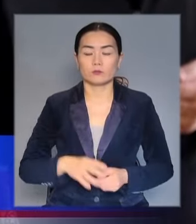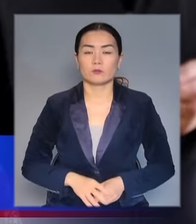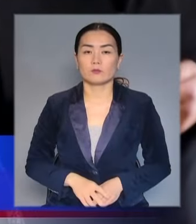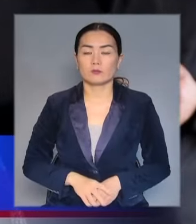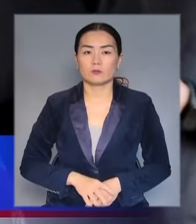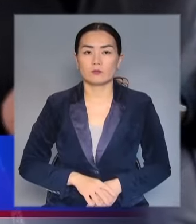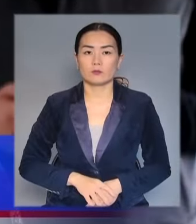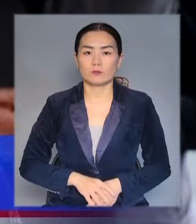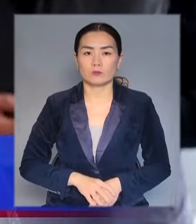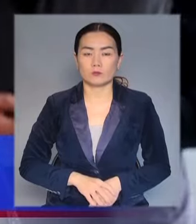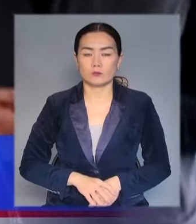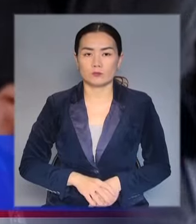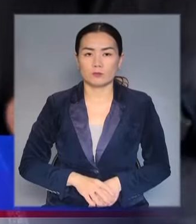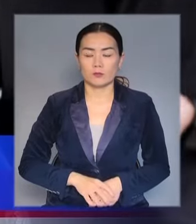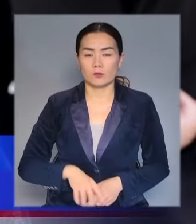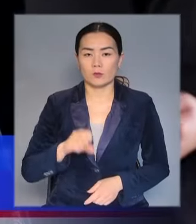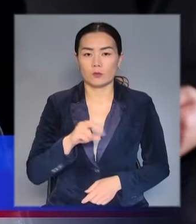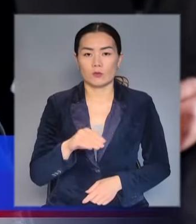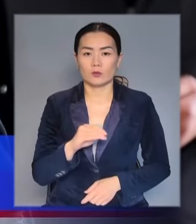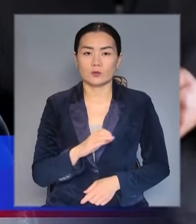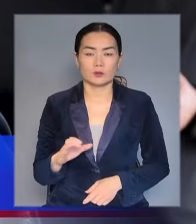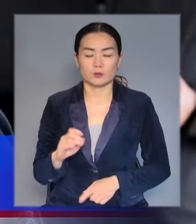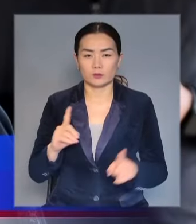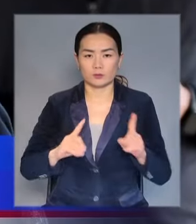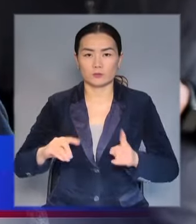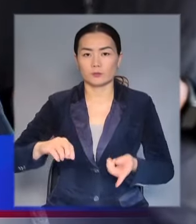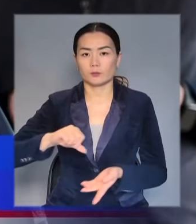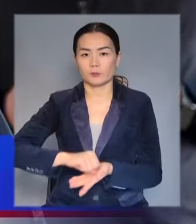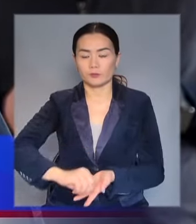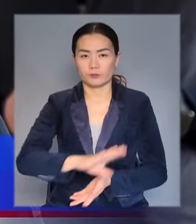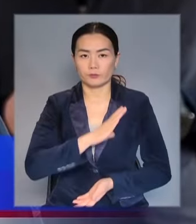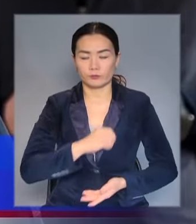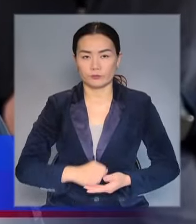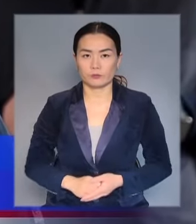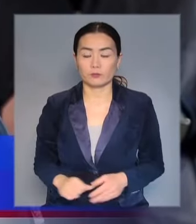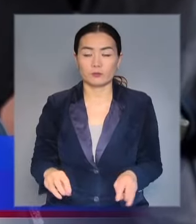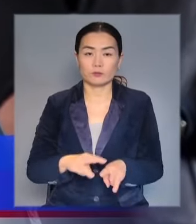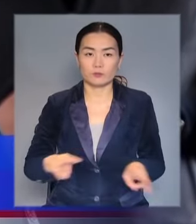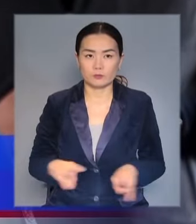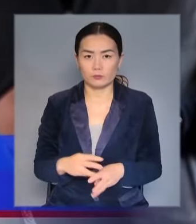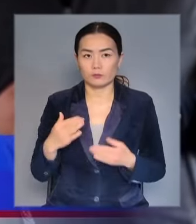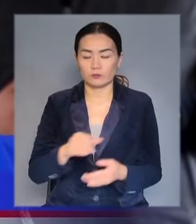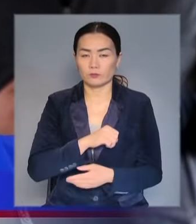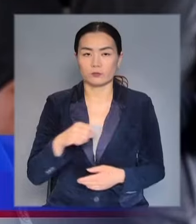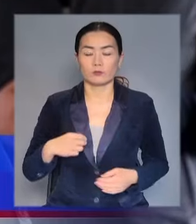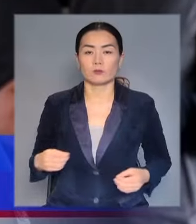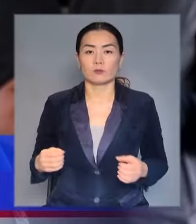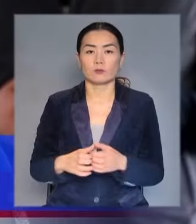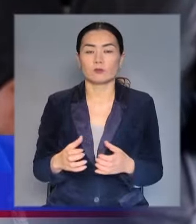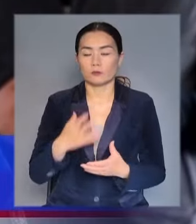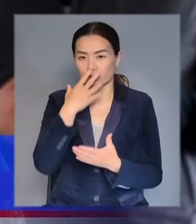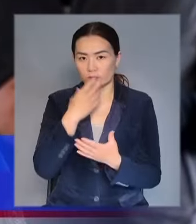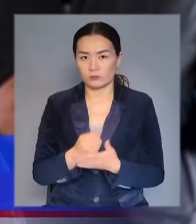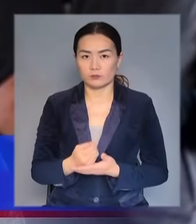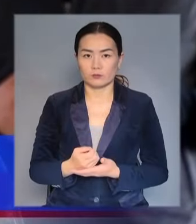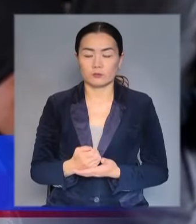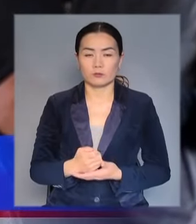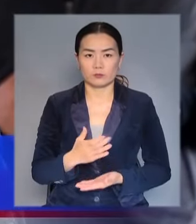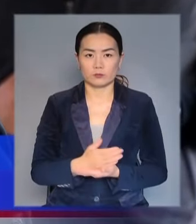Кеше үкімет басшысы Олжас Абайұлы жиналыс өткізді. Министрліктің де өзінің штабы бар. Біз